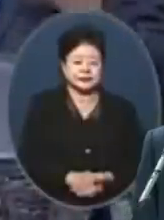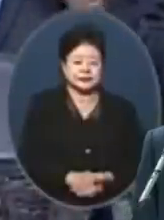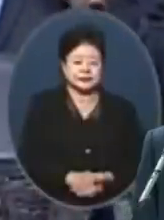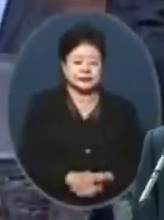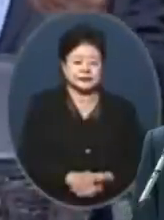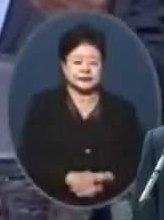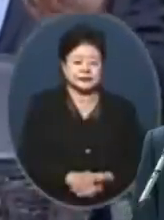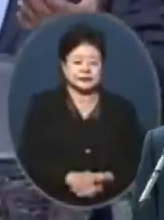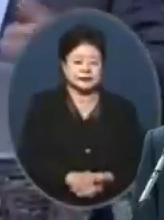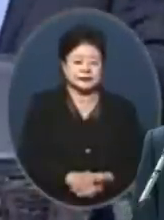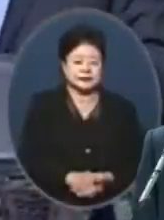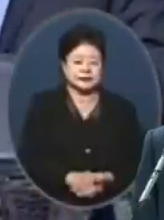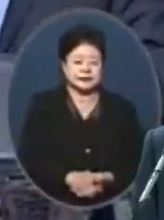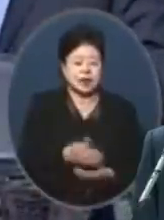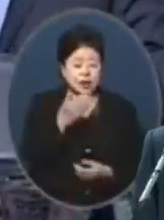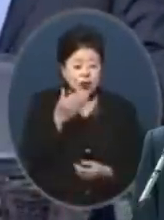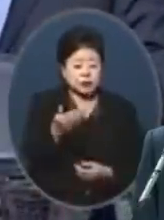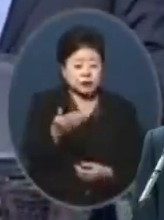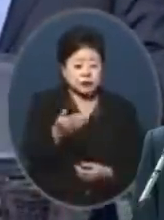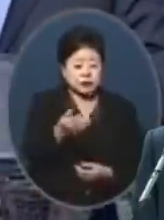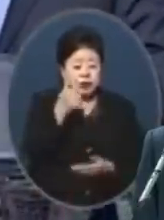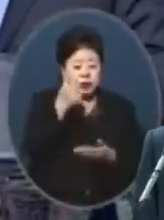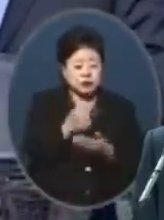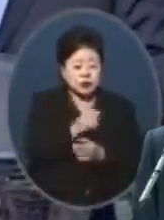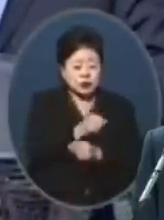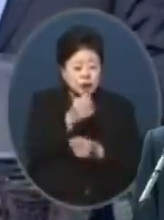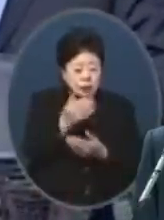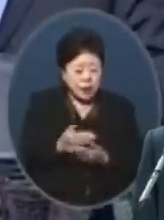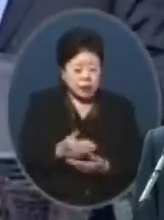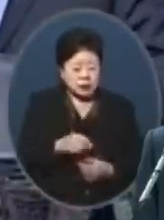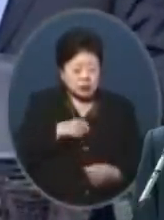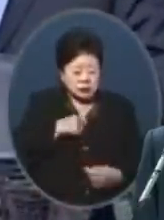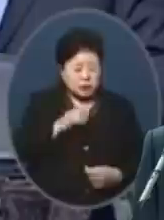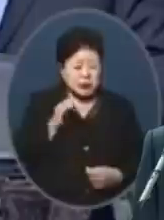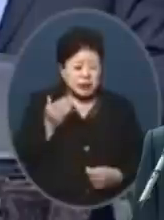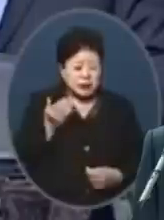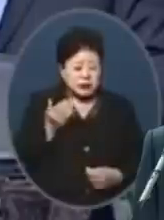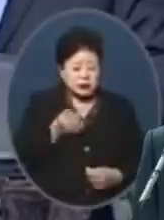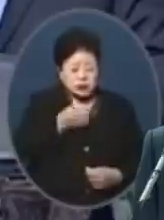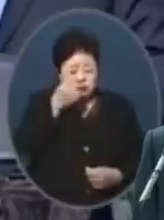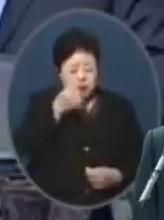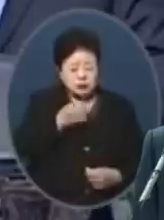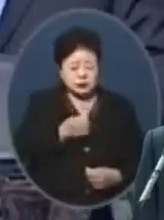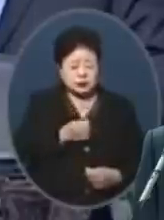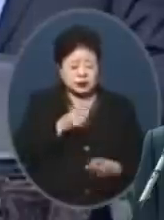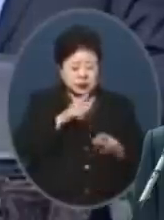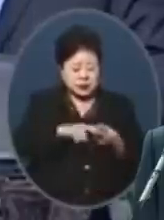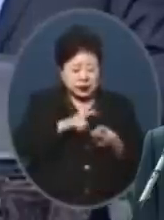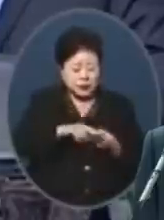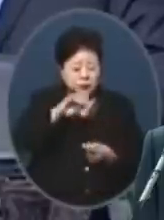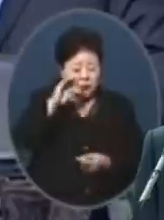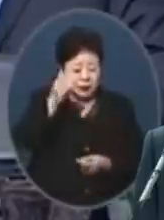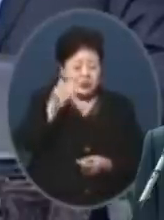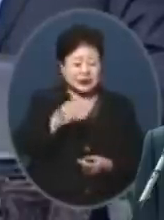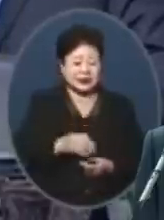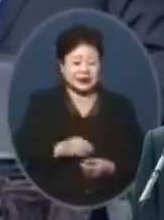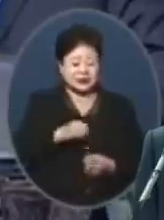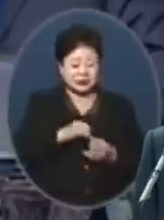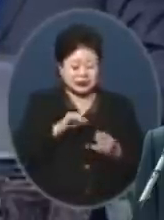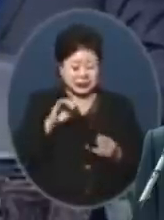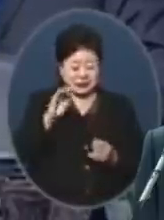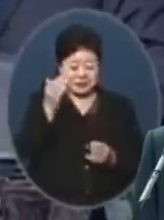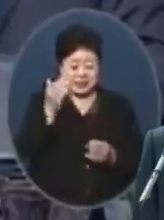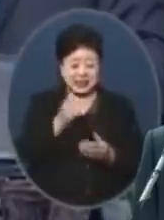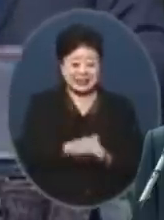has not come to be yet. 여러분이 죄가 용서 안 받고 의롭게 되었다는 것을 꿈꾸면 그대로 의로운 사람이 되는